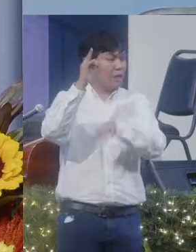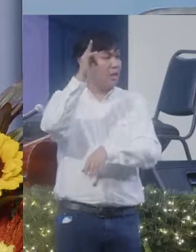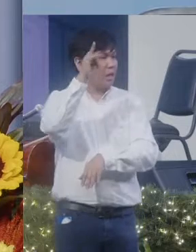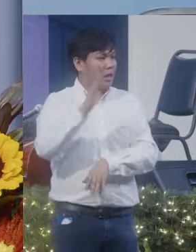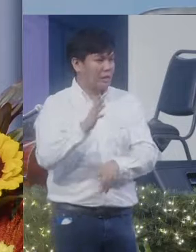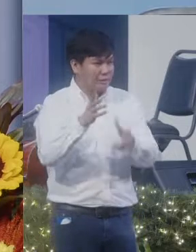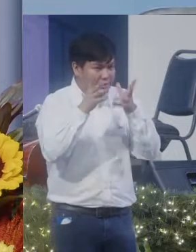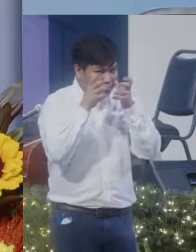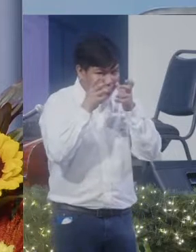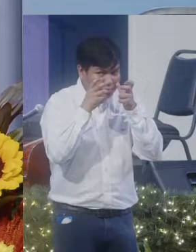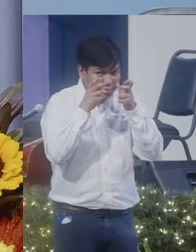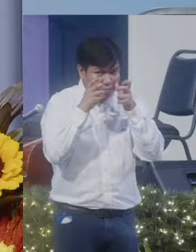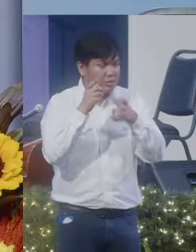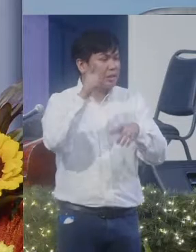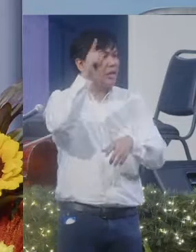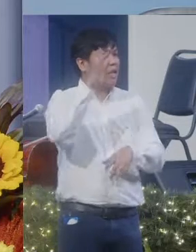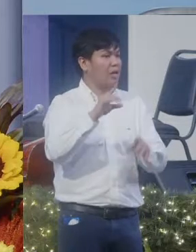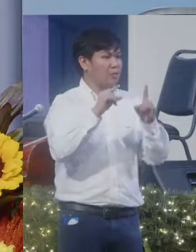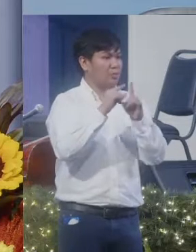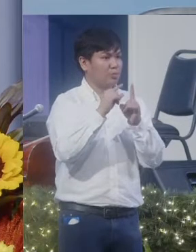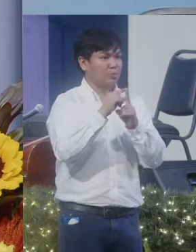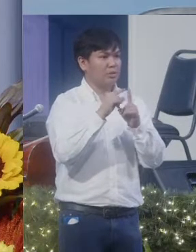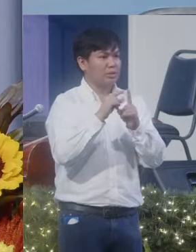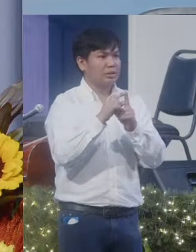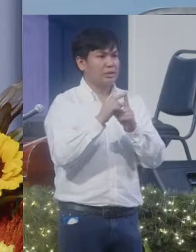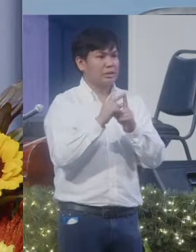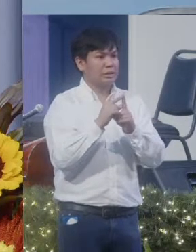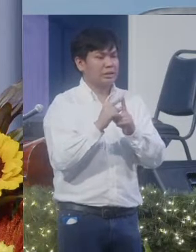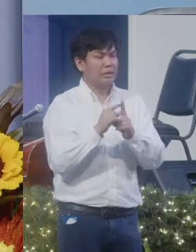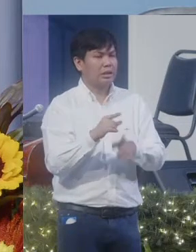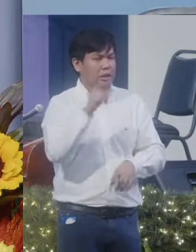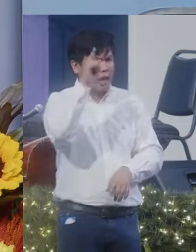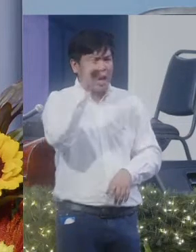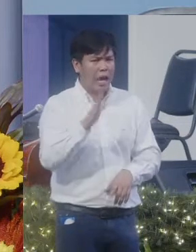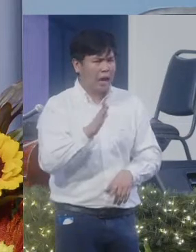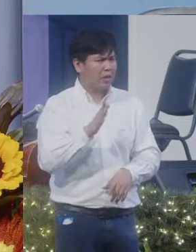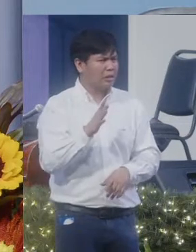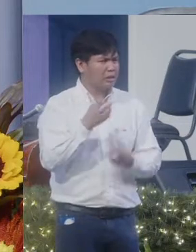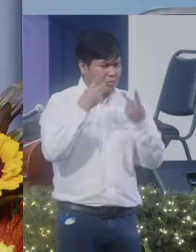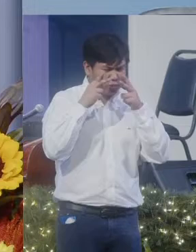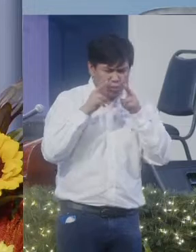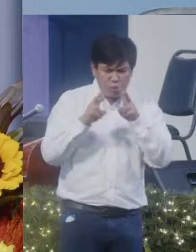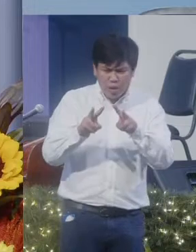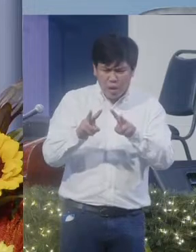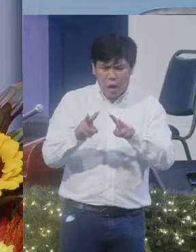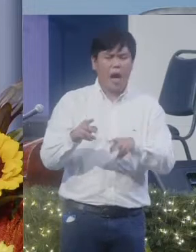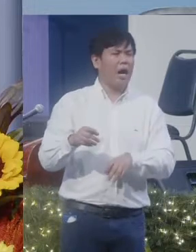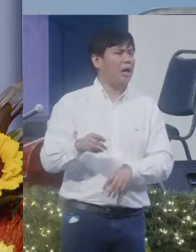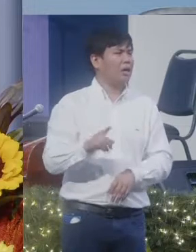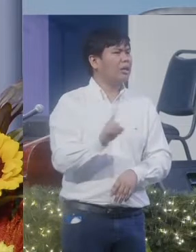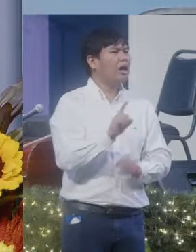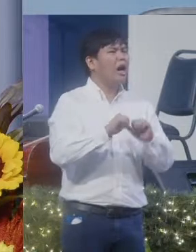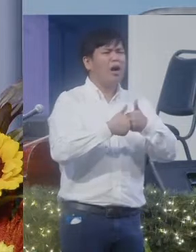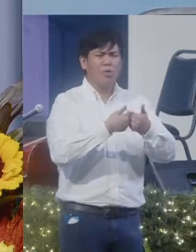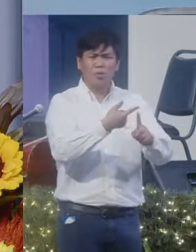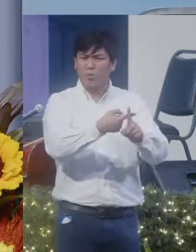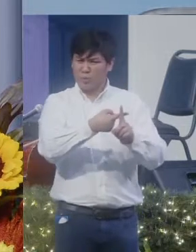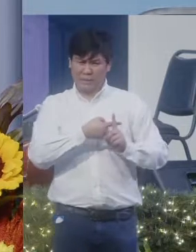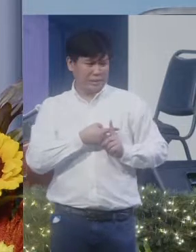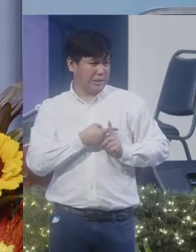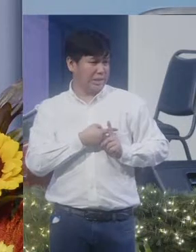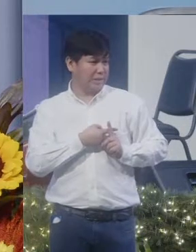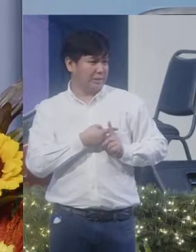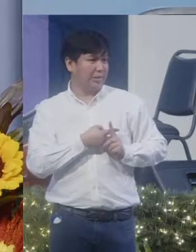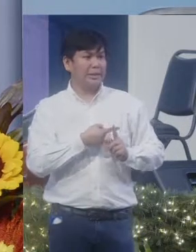upang makinig ng salita ng Diyos, doon sila nakakatanggap ng kaligtasan sapagkat ang kaligtasan ay